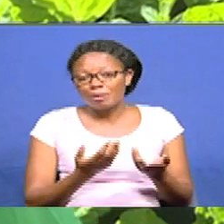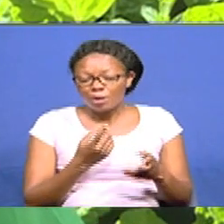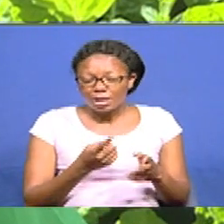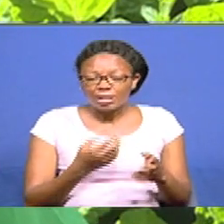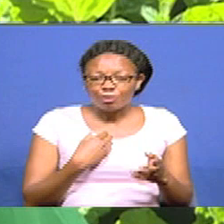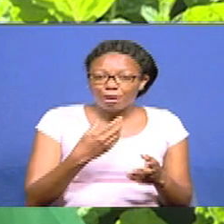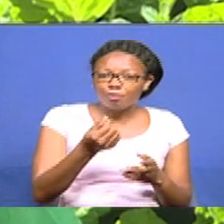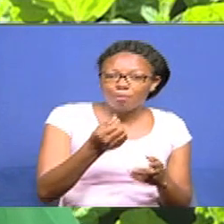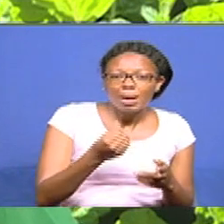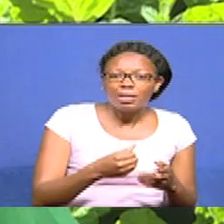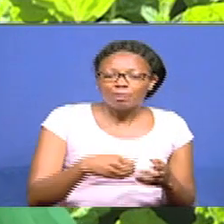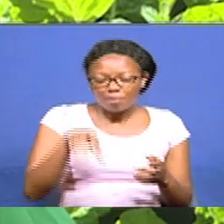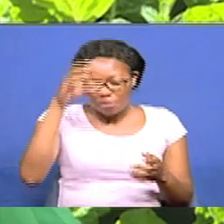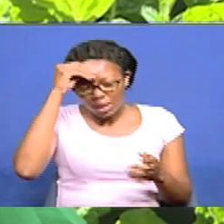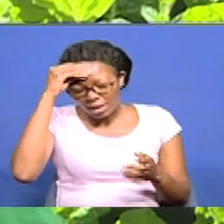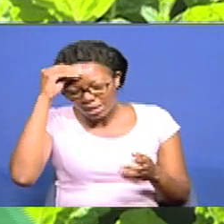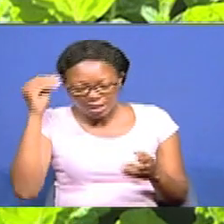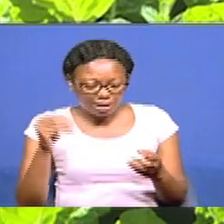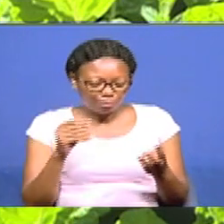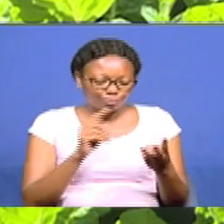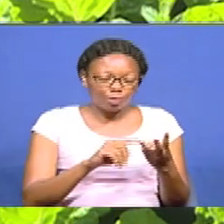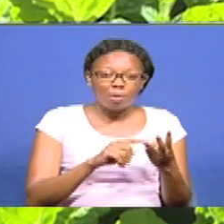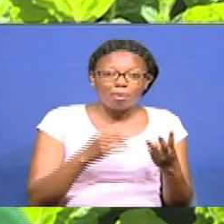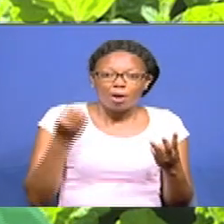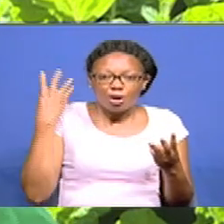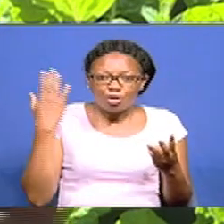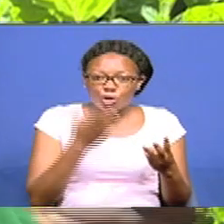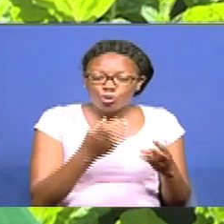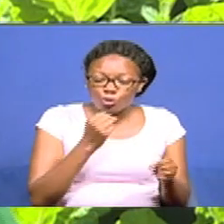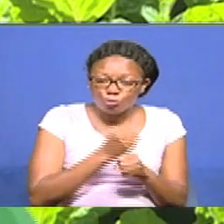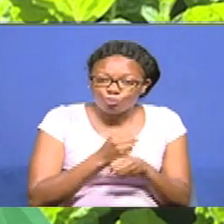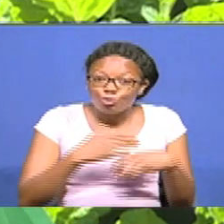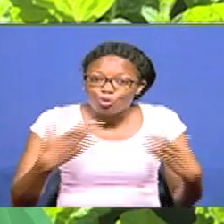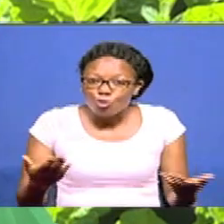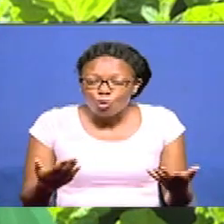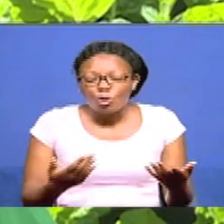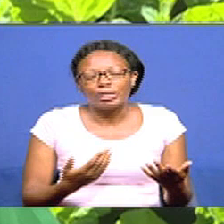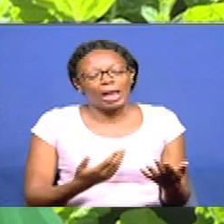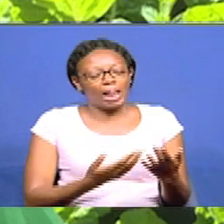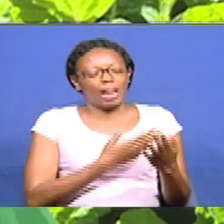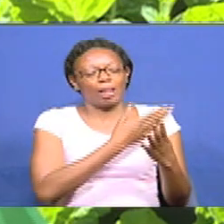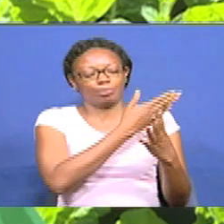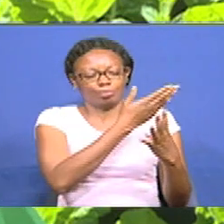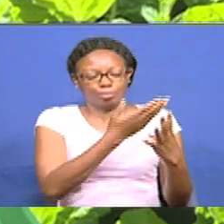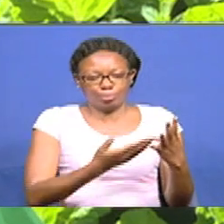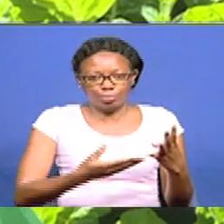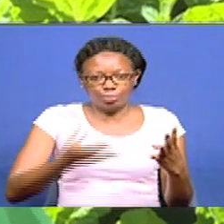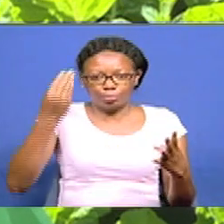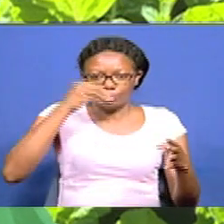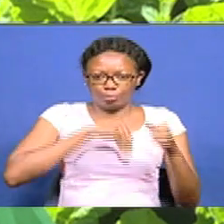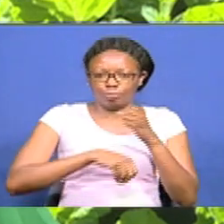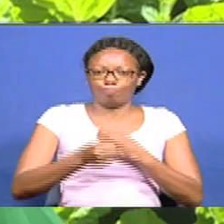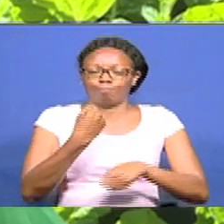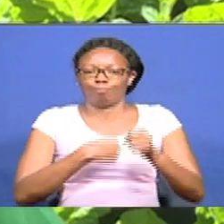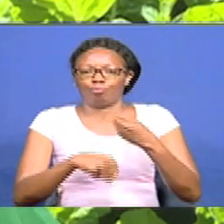inatakikana, na bila shaka uweze kuelewa unafanya nini. Na hapo ndio tunasema mkulima